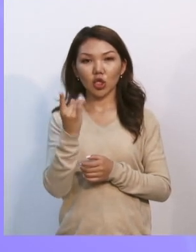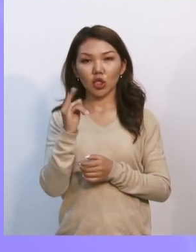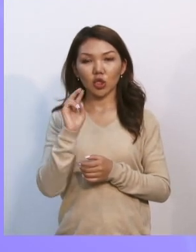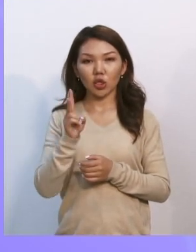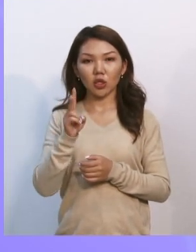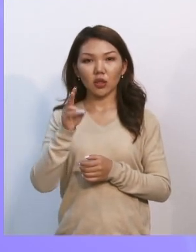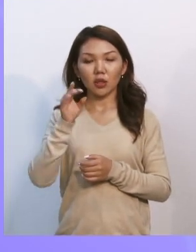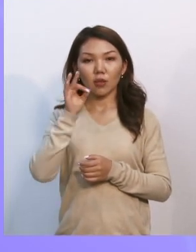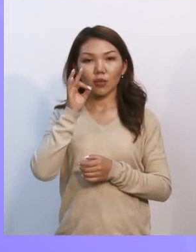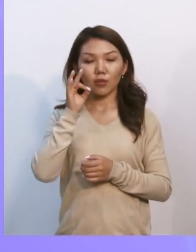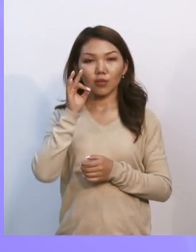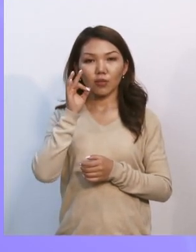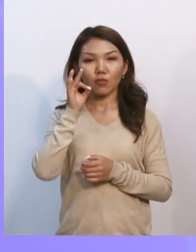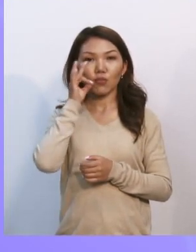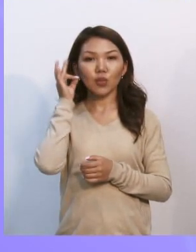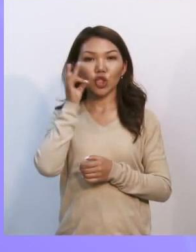Уй,